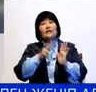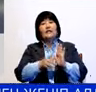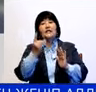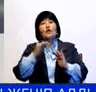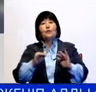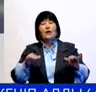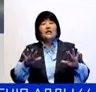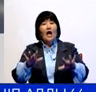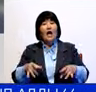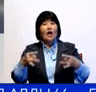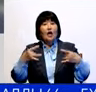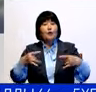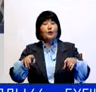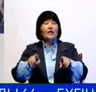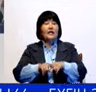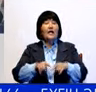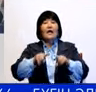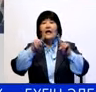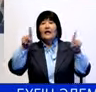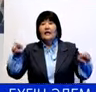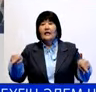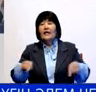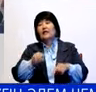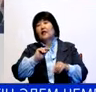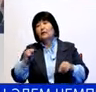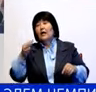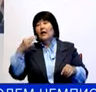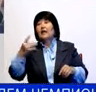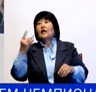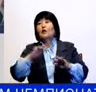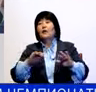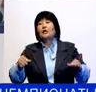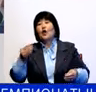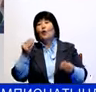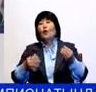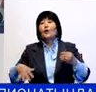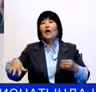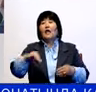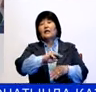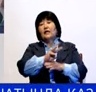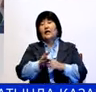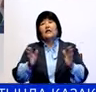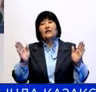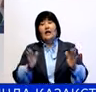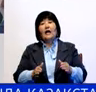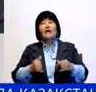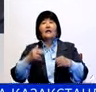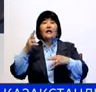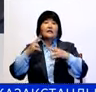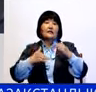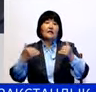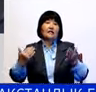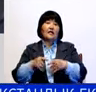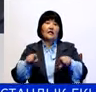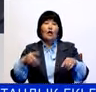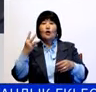балабақша компьютерлік техникамен, интерактивті панельдермен, 40 балабақша ойын алаңдарымен жарақталып, шағын сәулет нысандары жаңартылады.